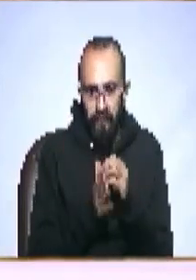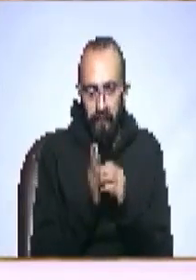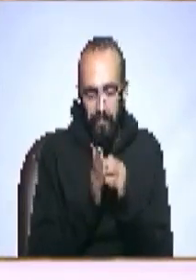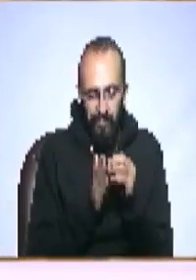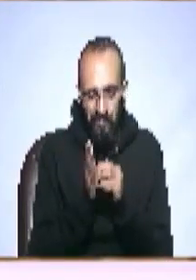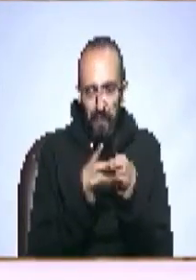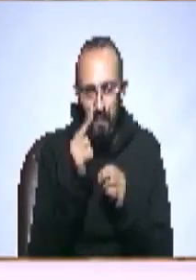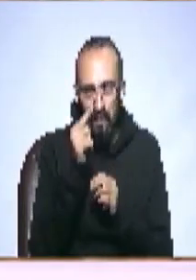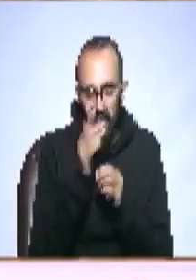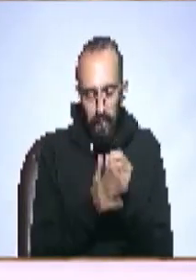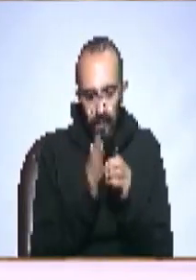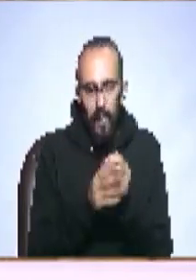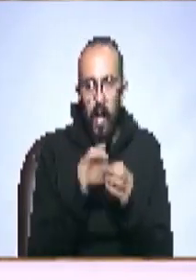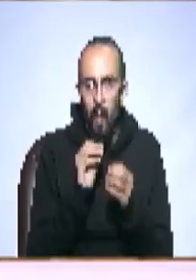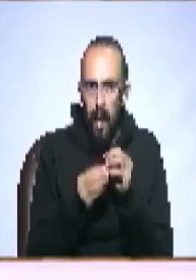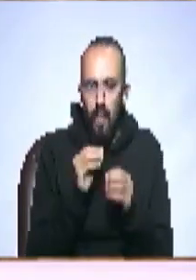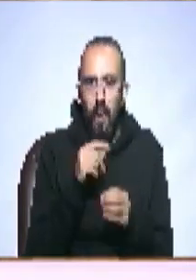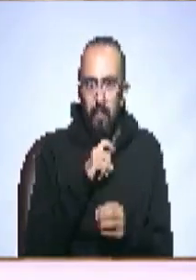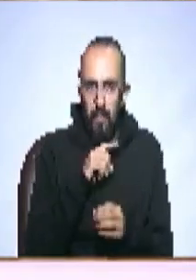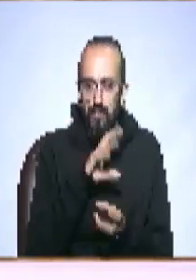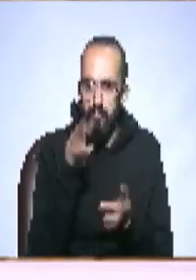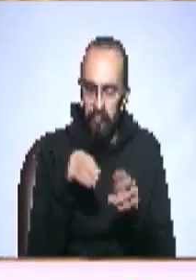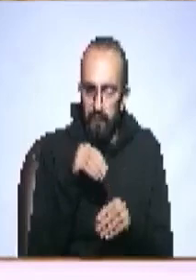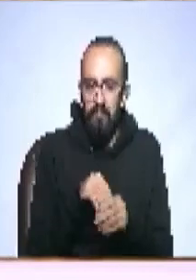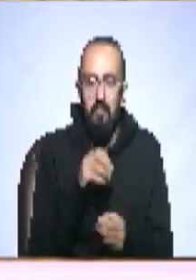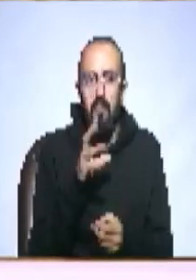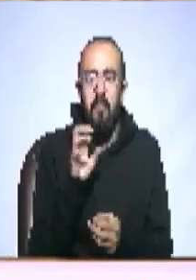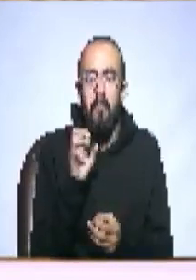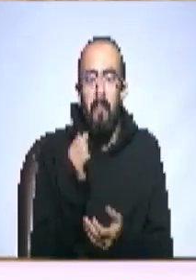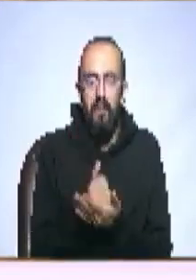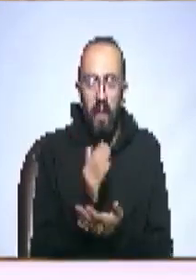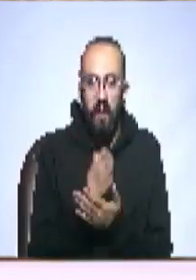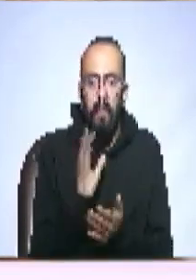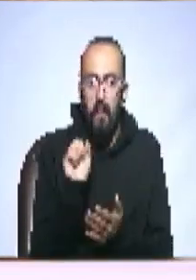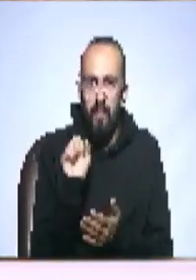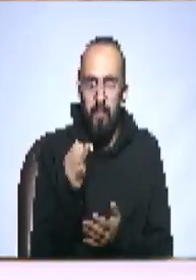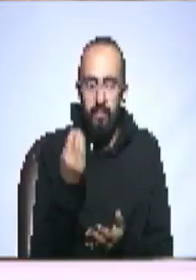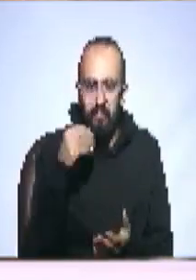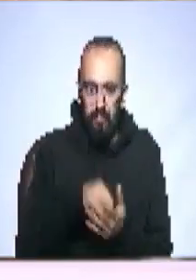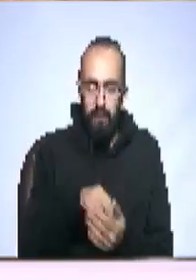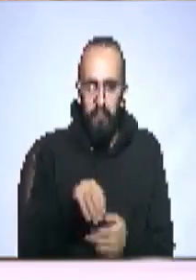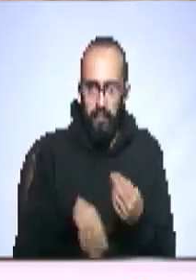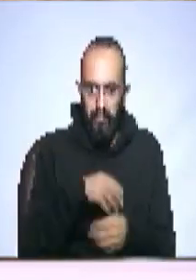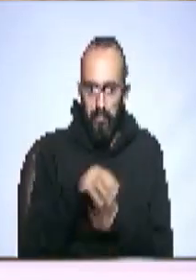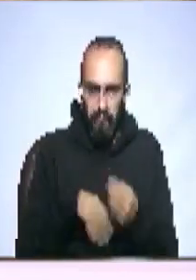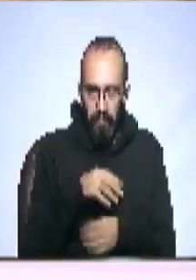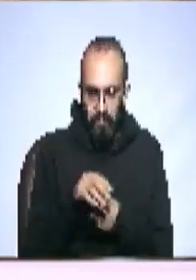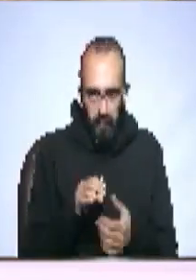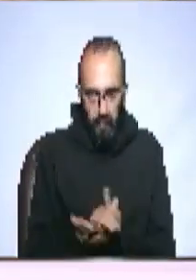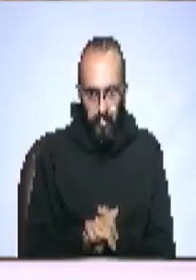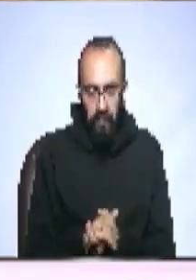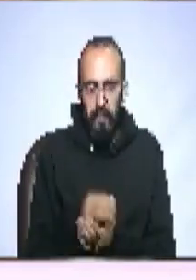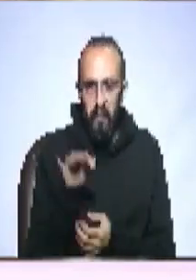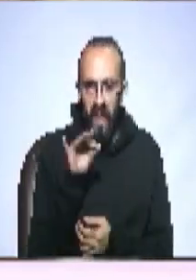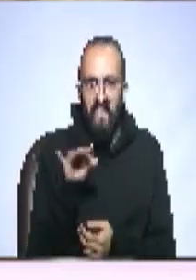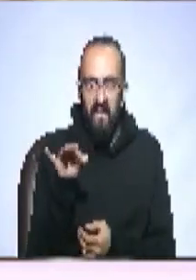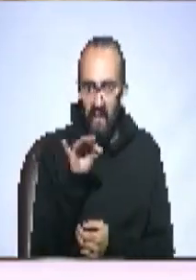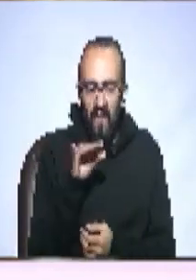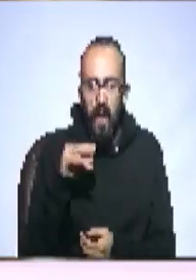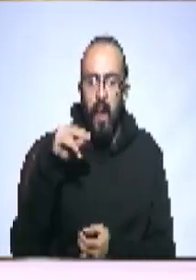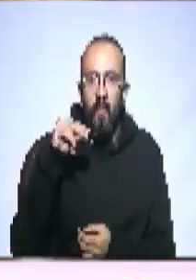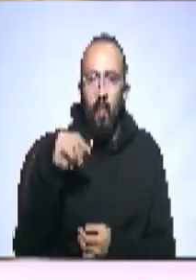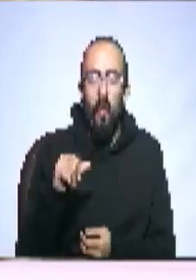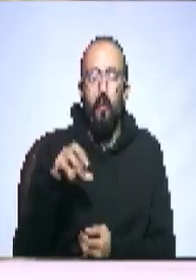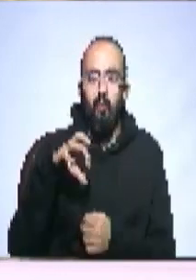فلفل اخضر وفلفل الوان وبصل وطماطم. خدنا اللحم اللي بره بتاعها وحطيناه، وحطينا ملح وفلفل وعصير